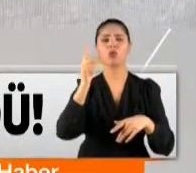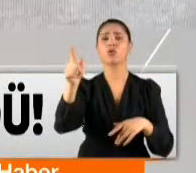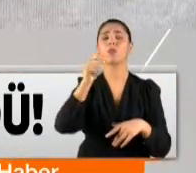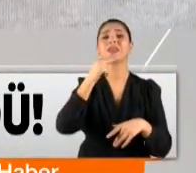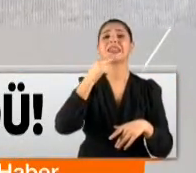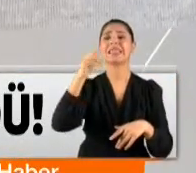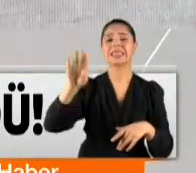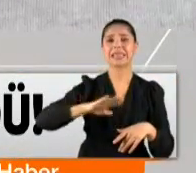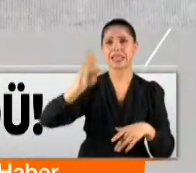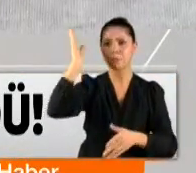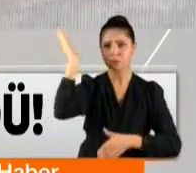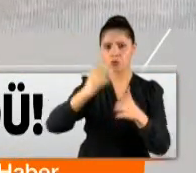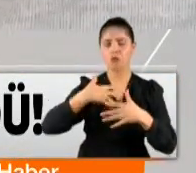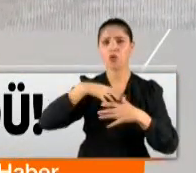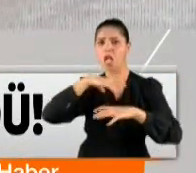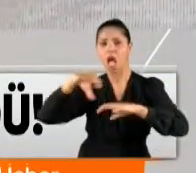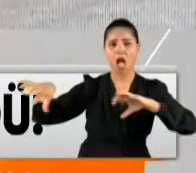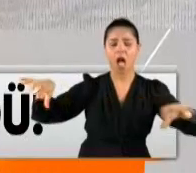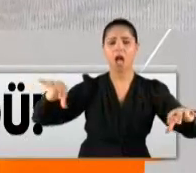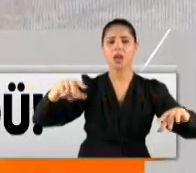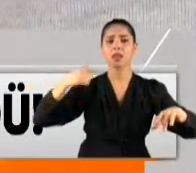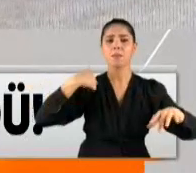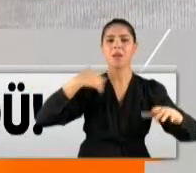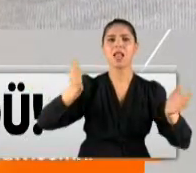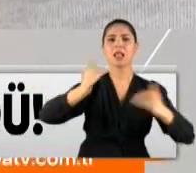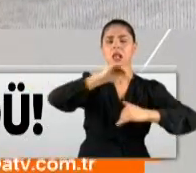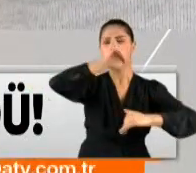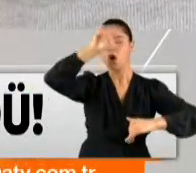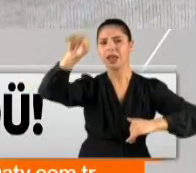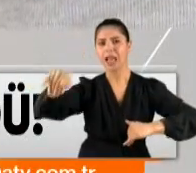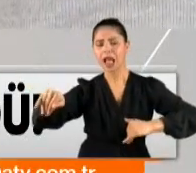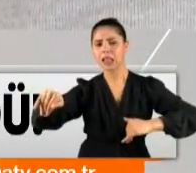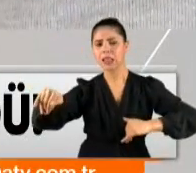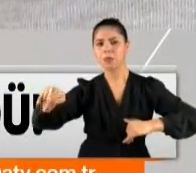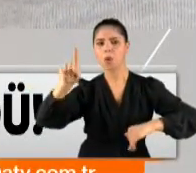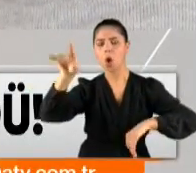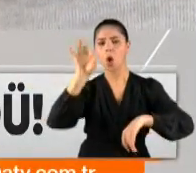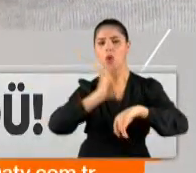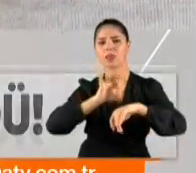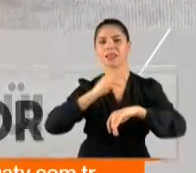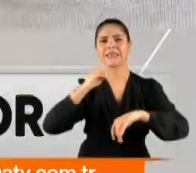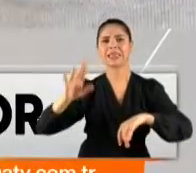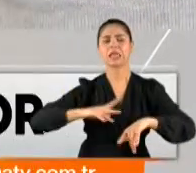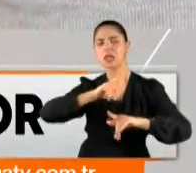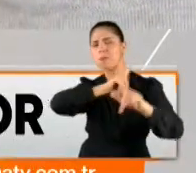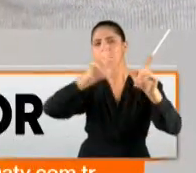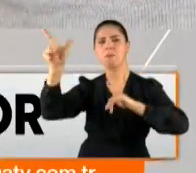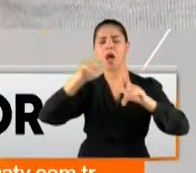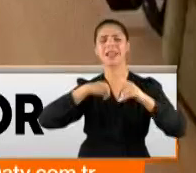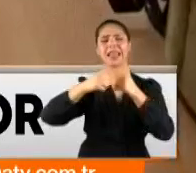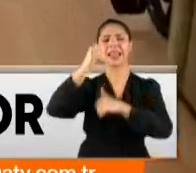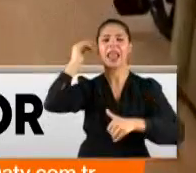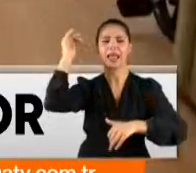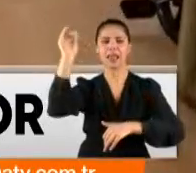darp ediyordu. Ayırdım. Ben salona döndüm. Salona girdiğim anda kızımın çığlıklarıyla geri